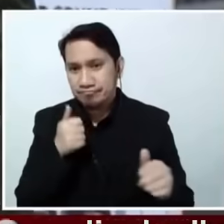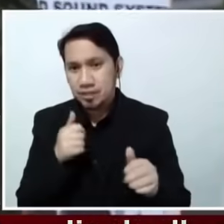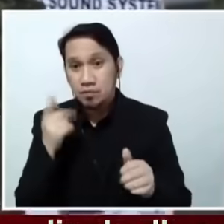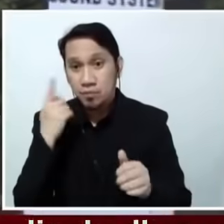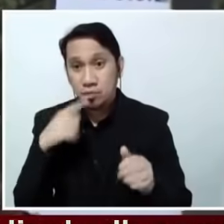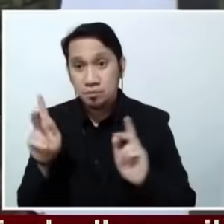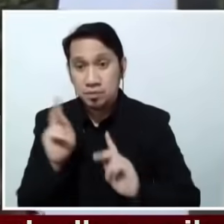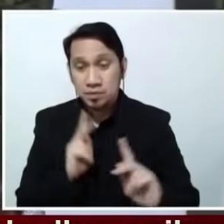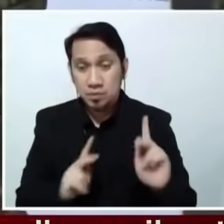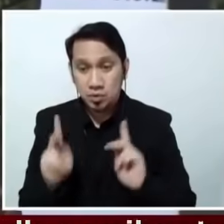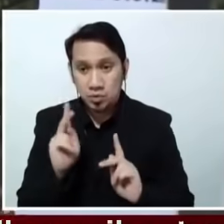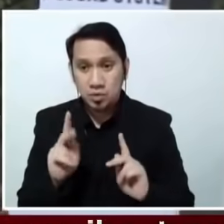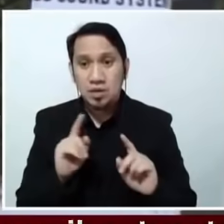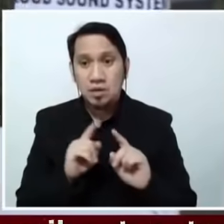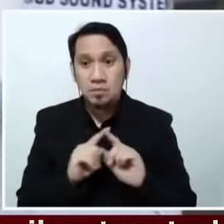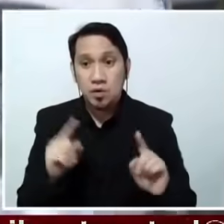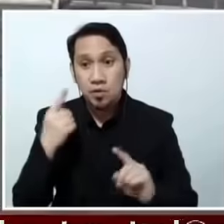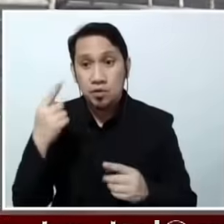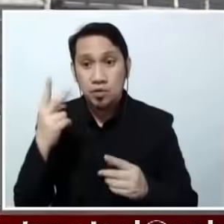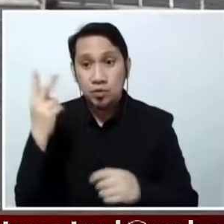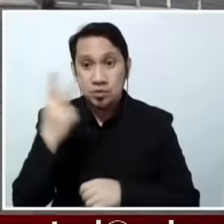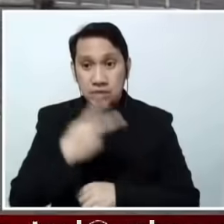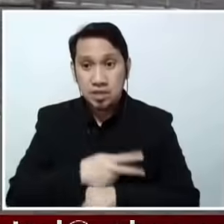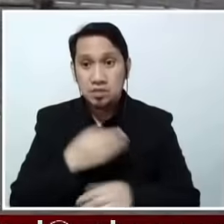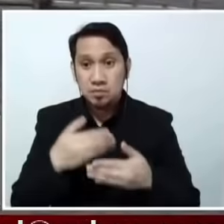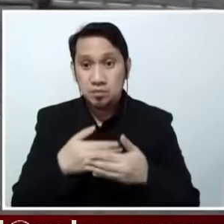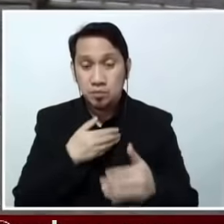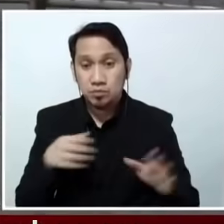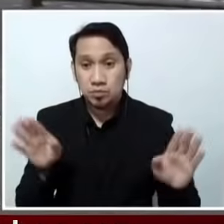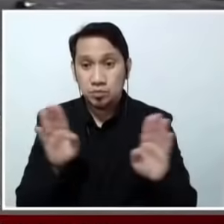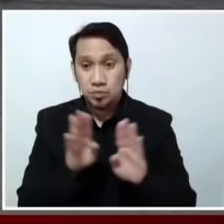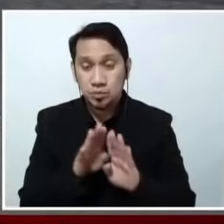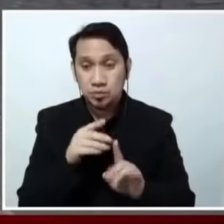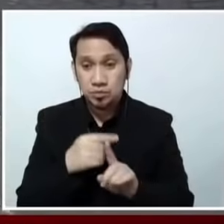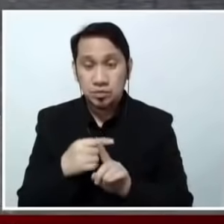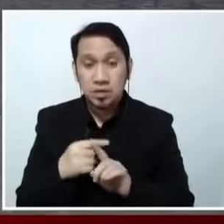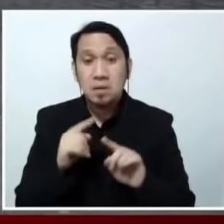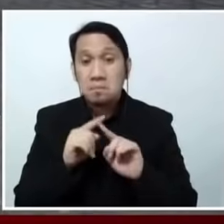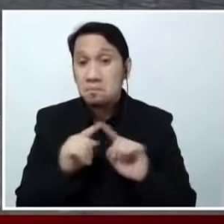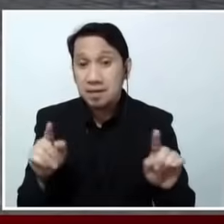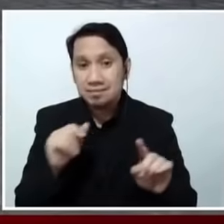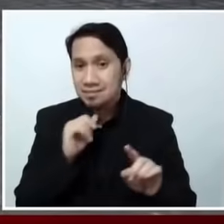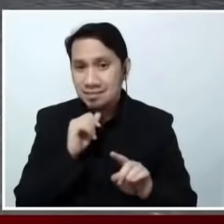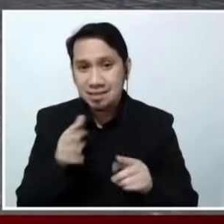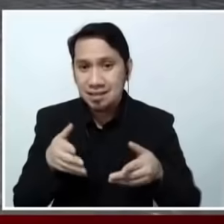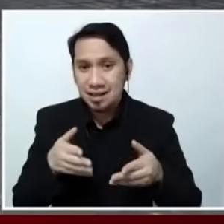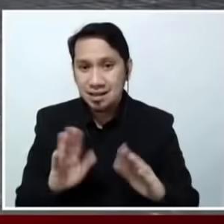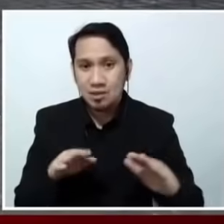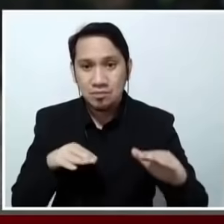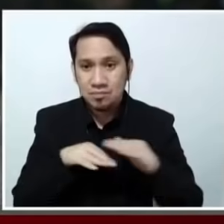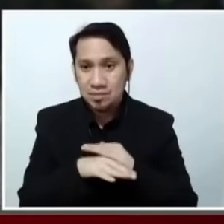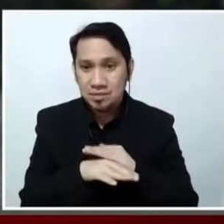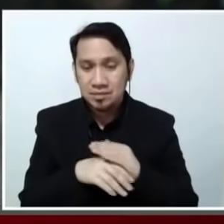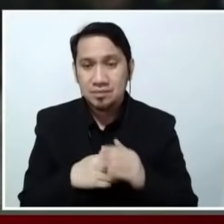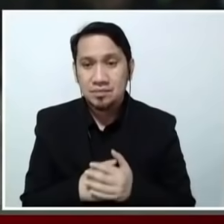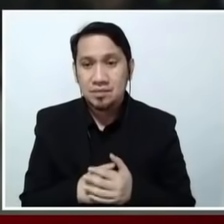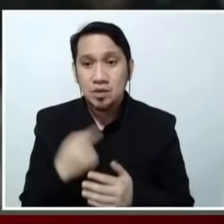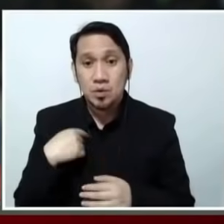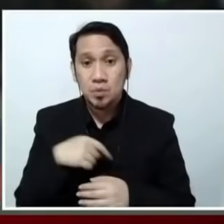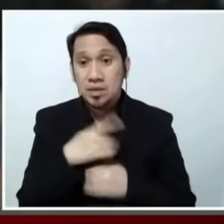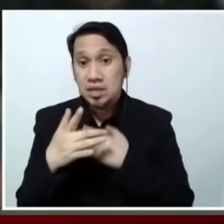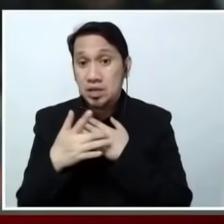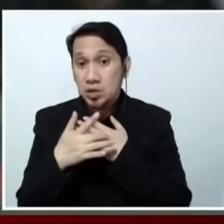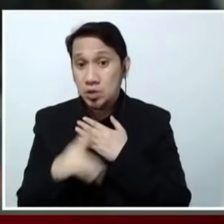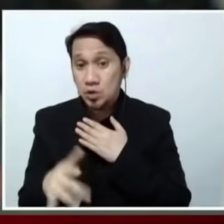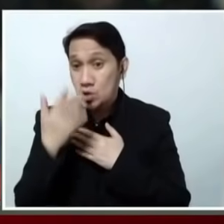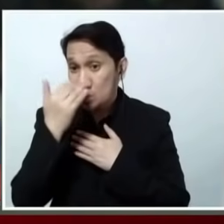tao sa huling dalawang araw bago isara ang libingan. Hindi sila pinalusot ng mga pulis. Inagahan po namin kasi may